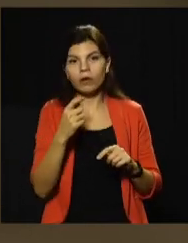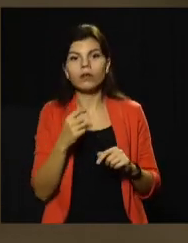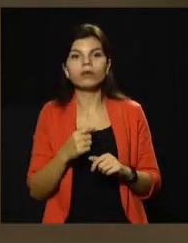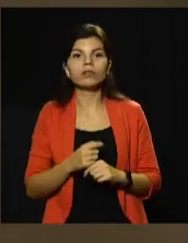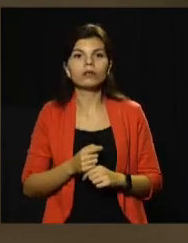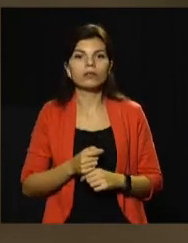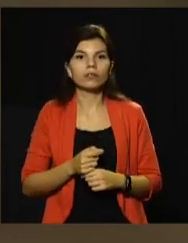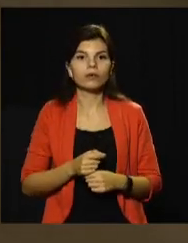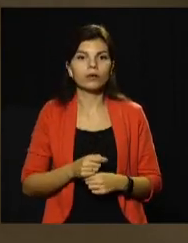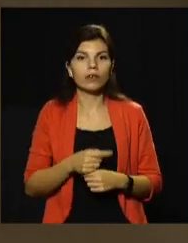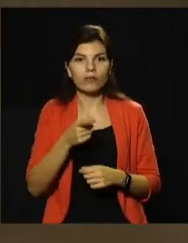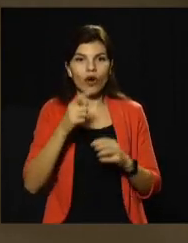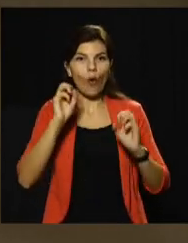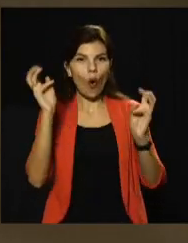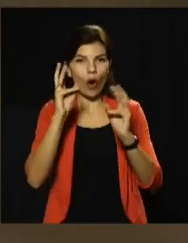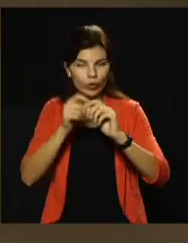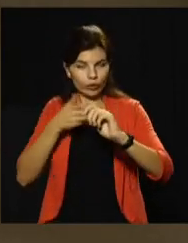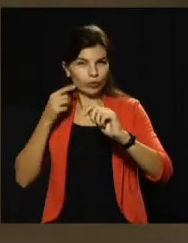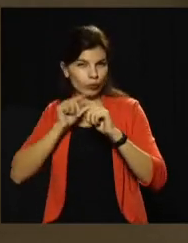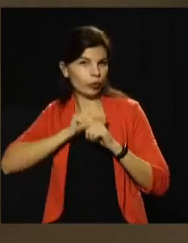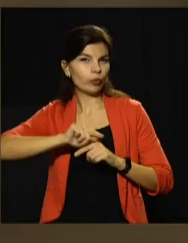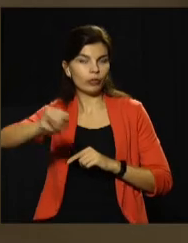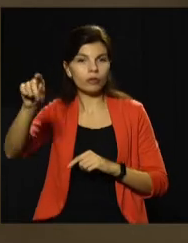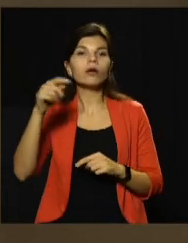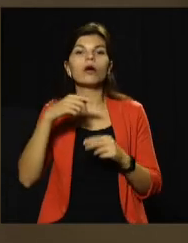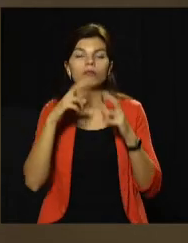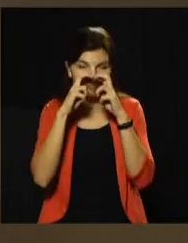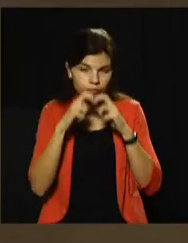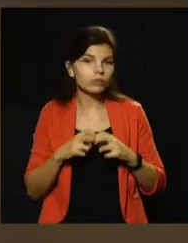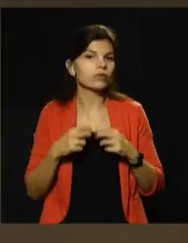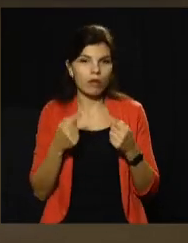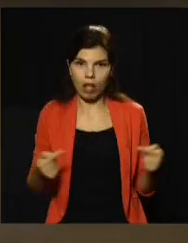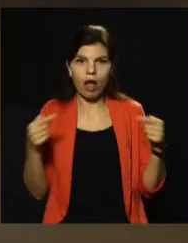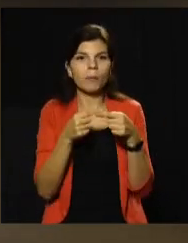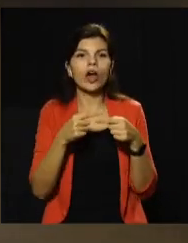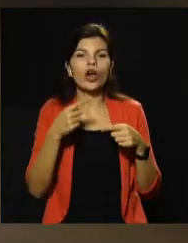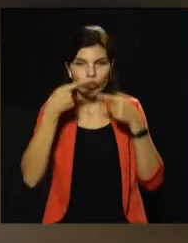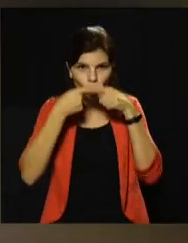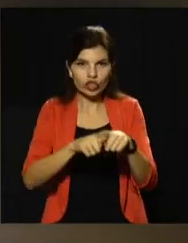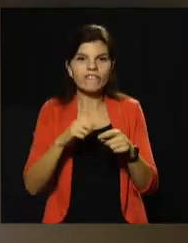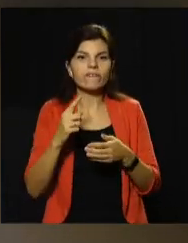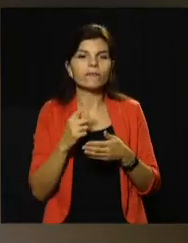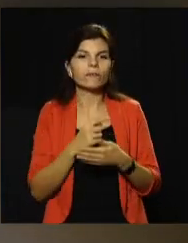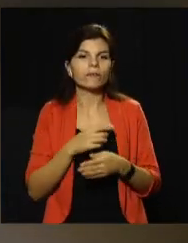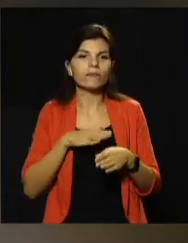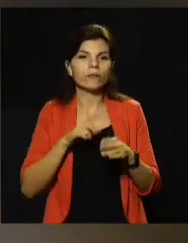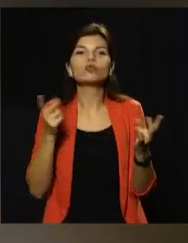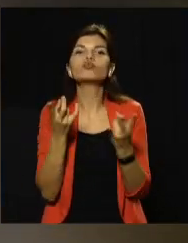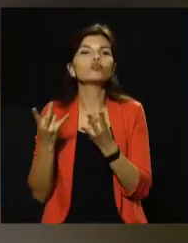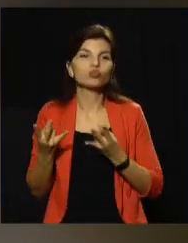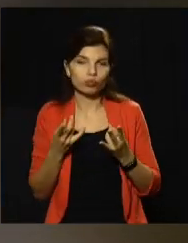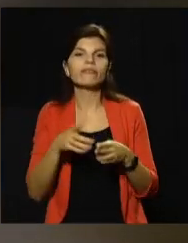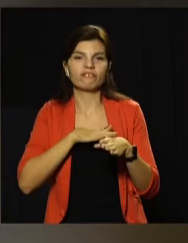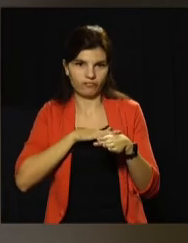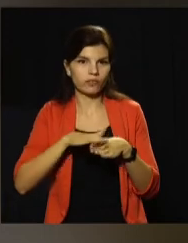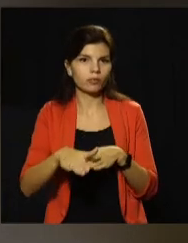«Укроборонпрому». Вогневі випробування пройшли успішно і підтвердили відповідність технічним вимогам і стандартам якості, йдеться в